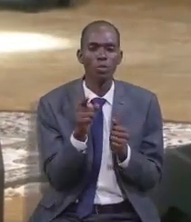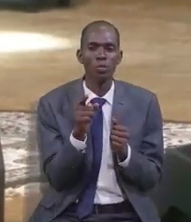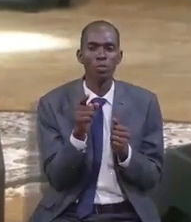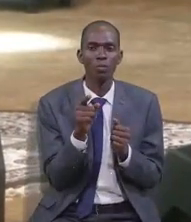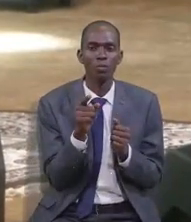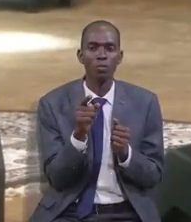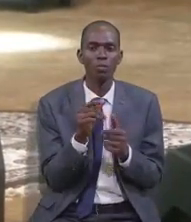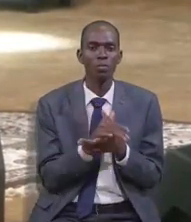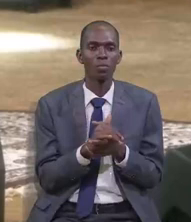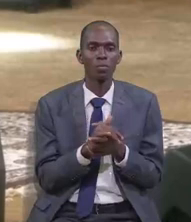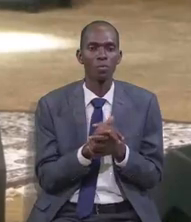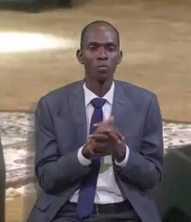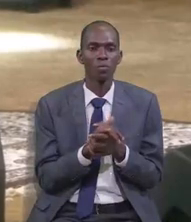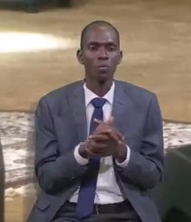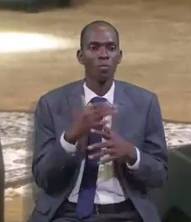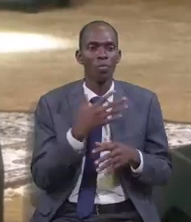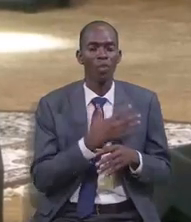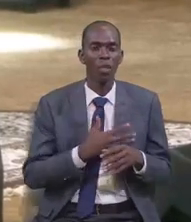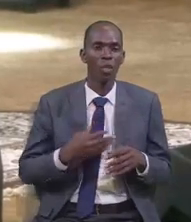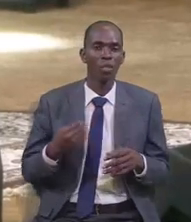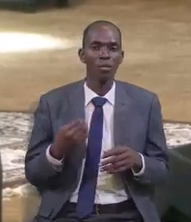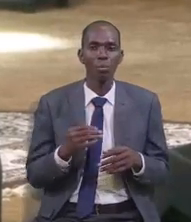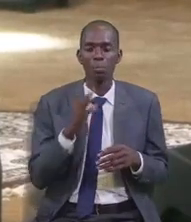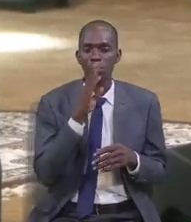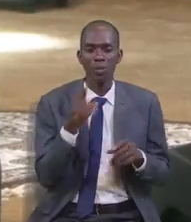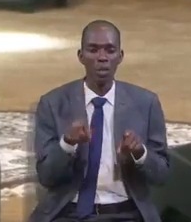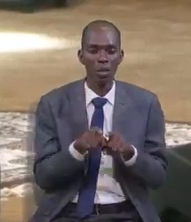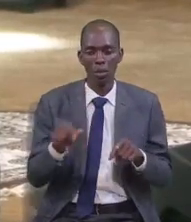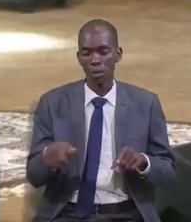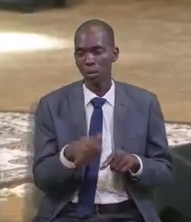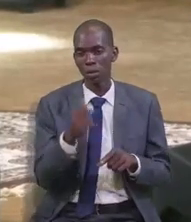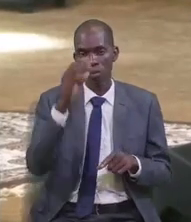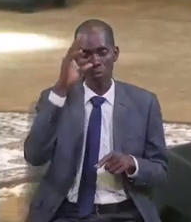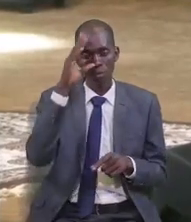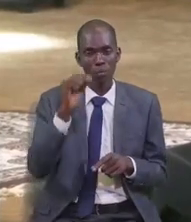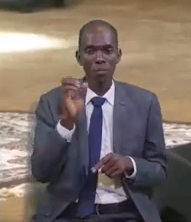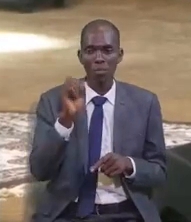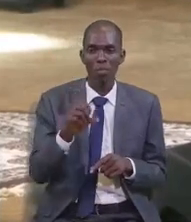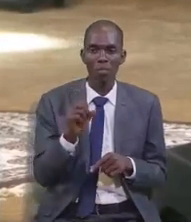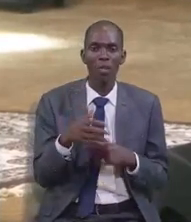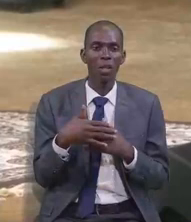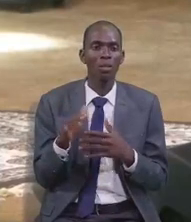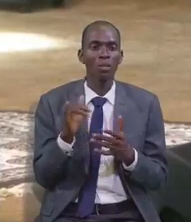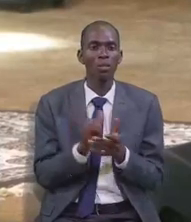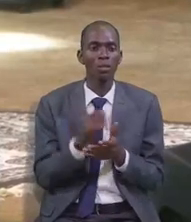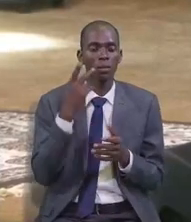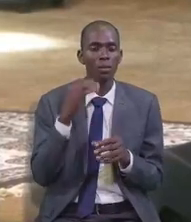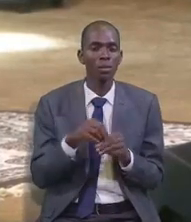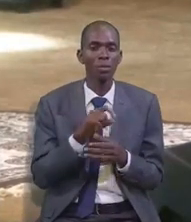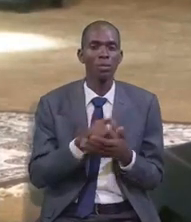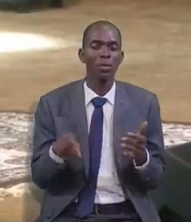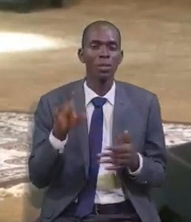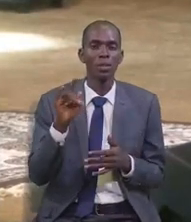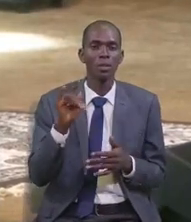bien sûr, et serai comme tout autre homme. Voyons le verset 18.